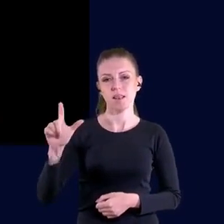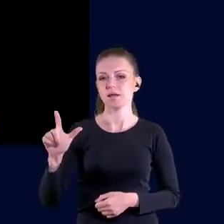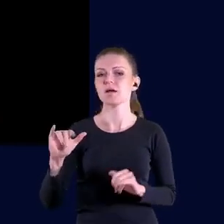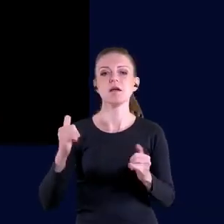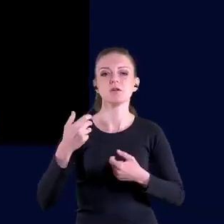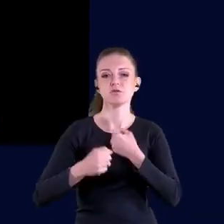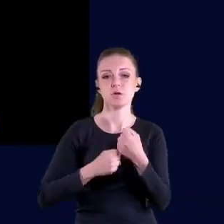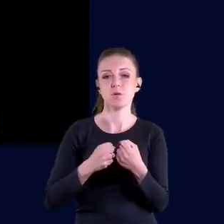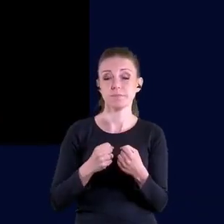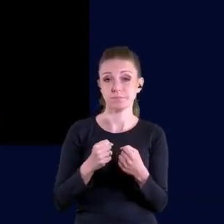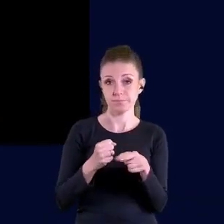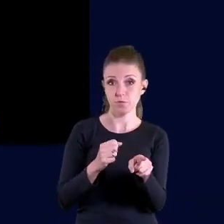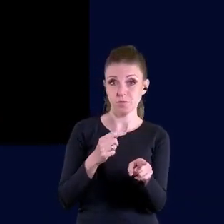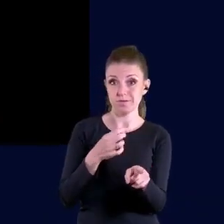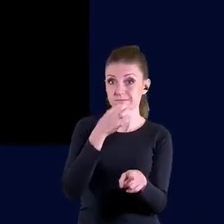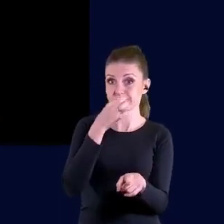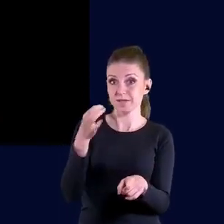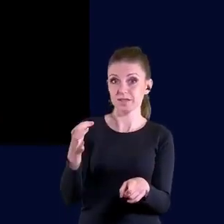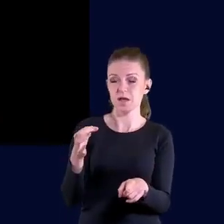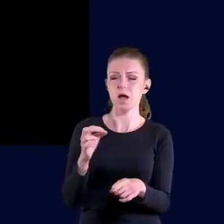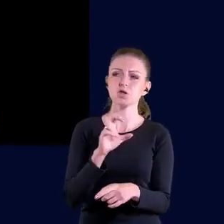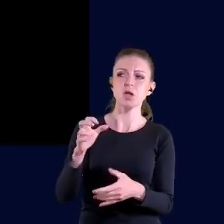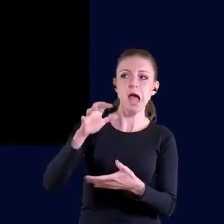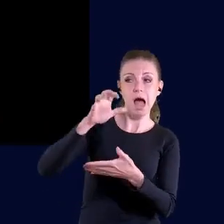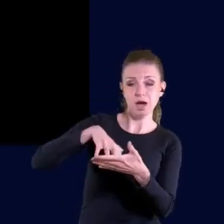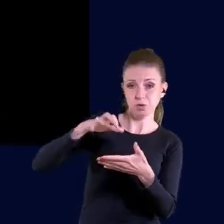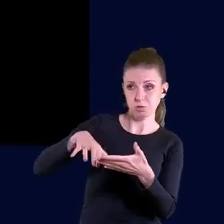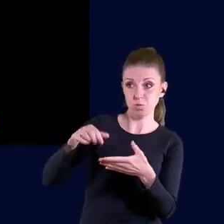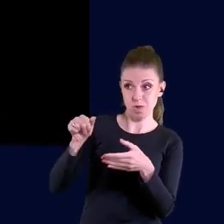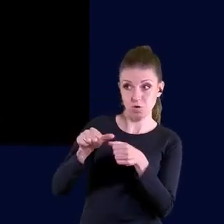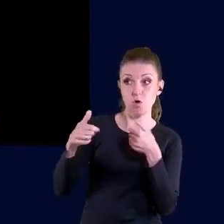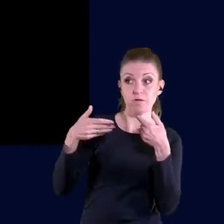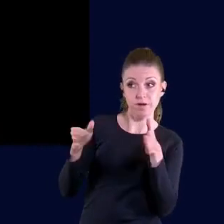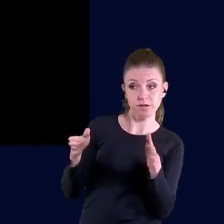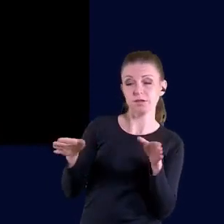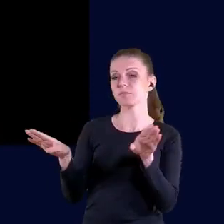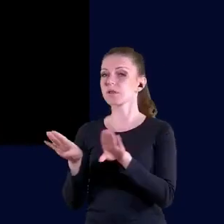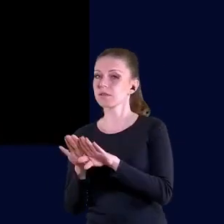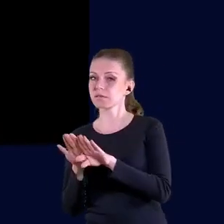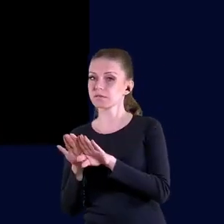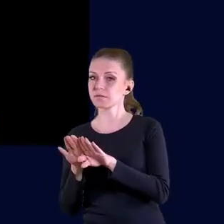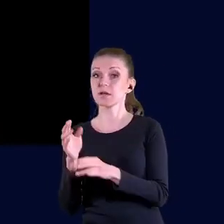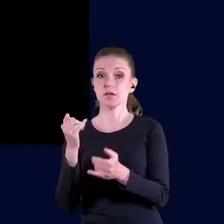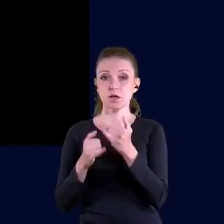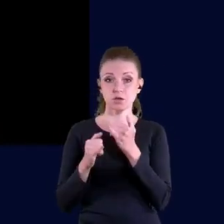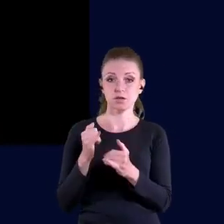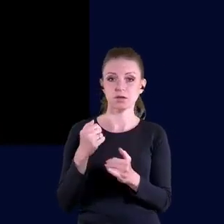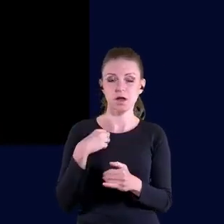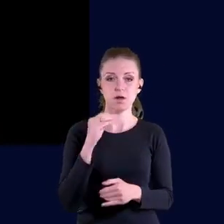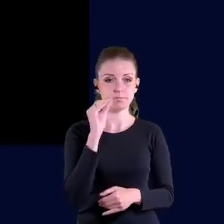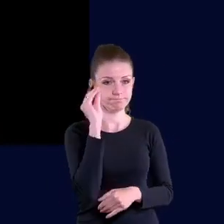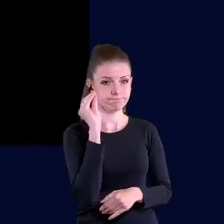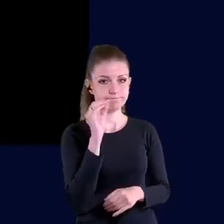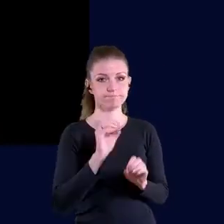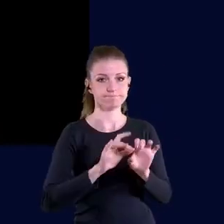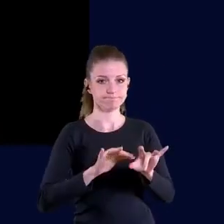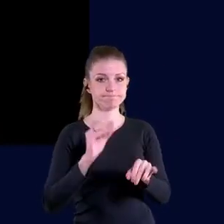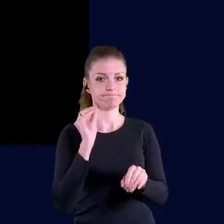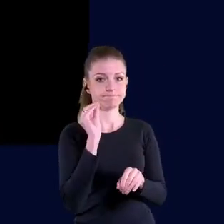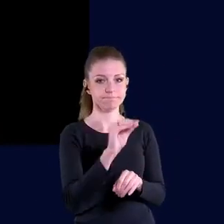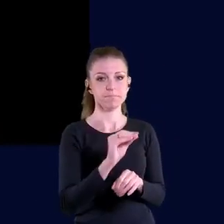czy czy artykuł jest artykułem otwartym czy zamkniętym jeżeli otrzymuje wartość